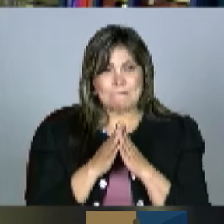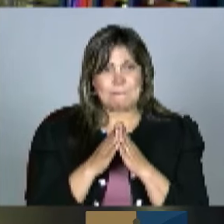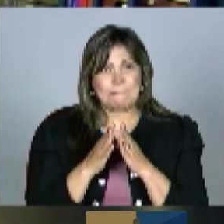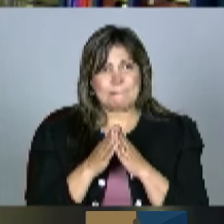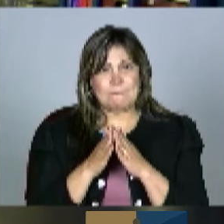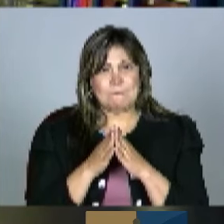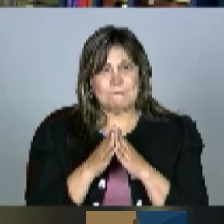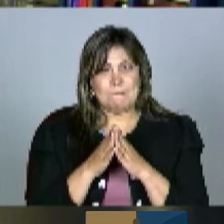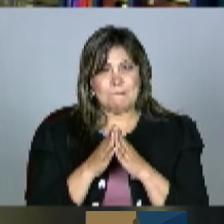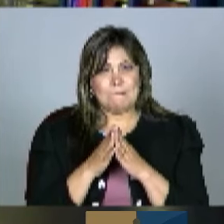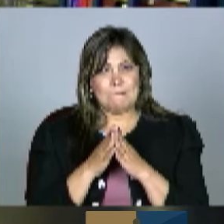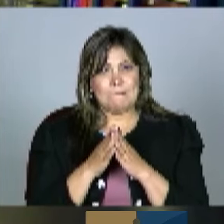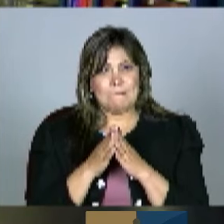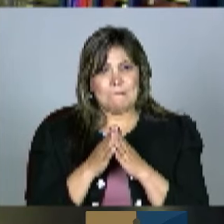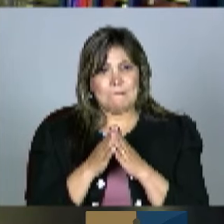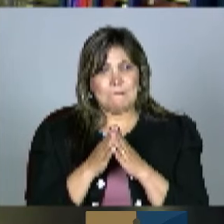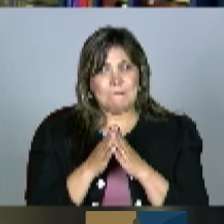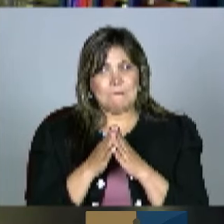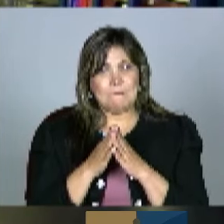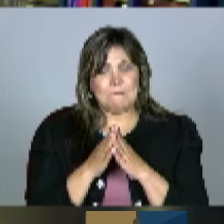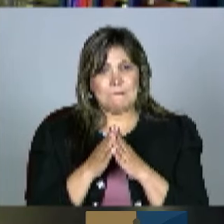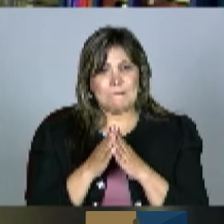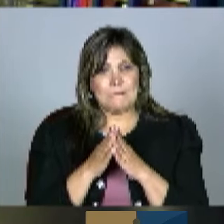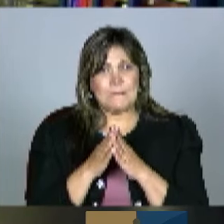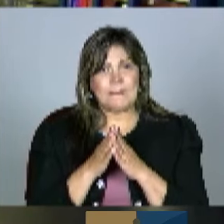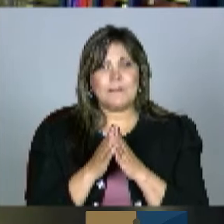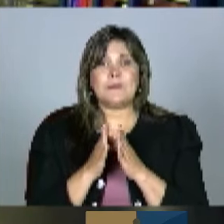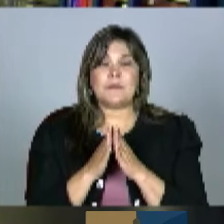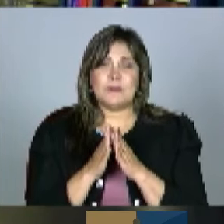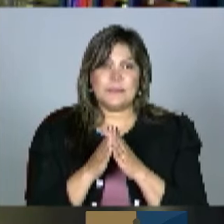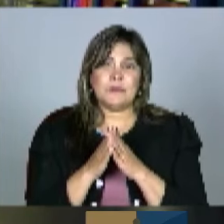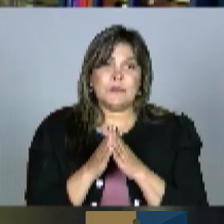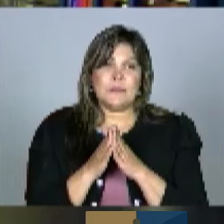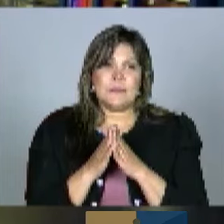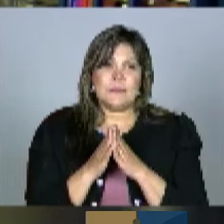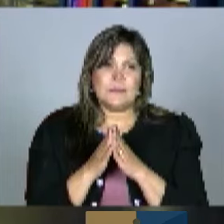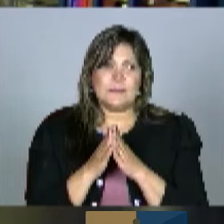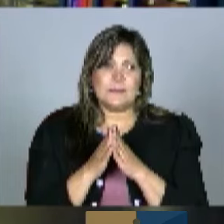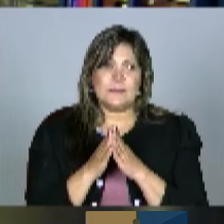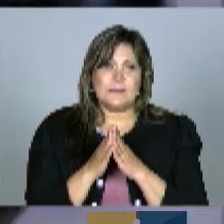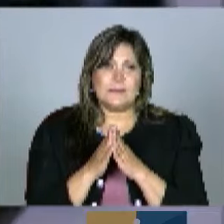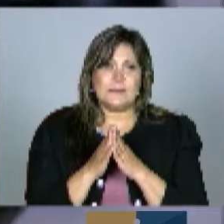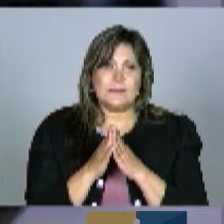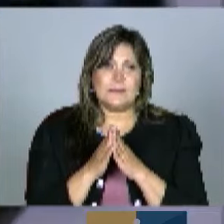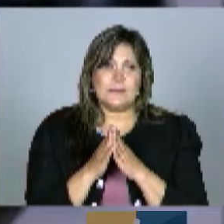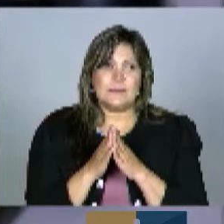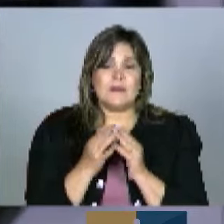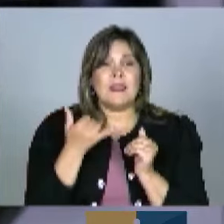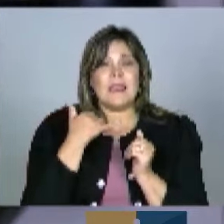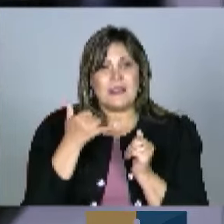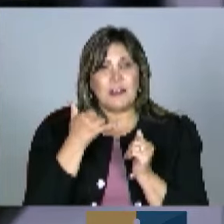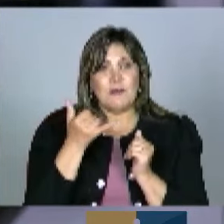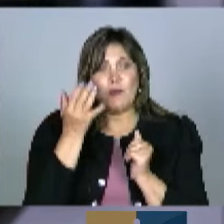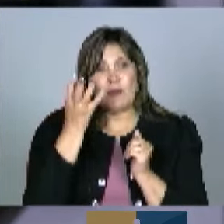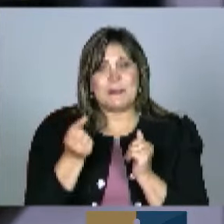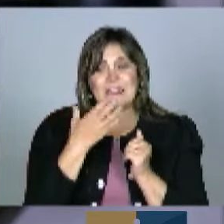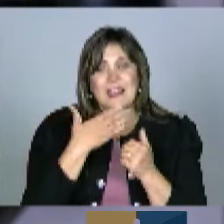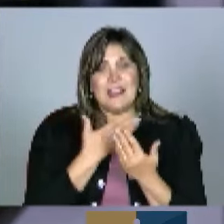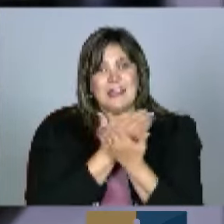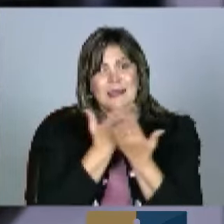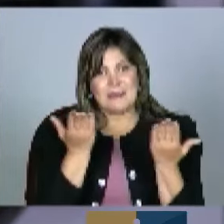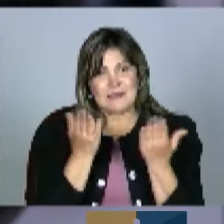معانا طيب يبقى في مشكله في الاتصال الاستاذ وهيب مساء الخير يا فندم